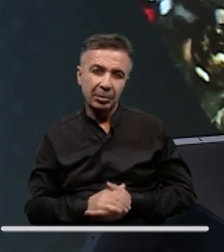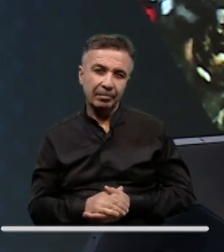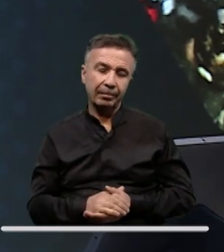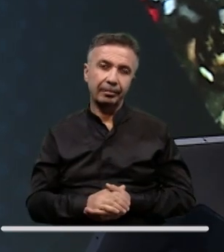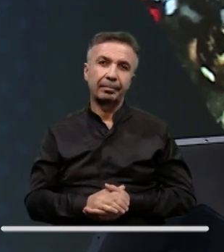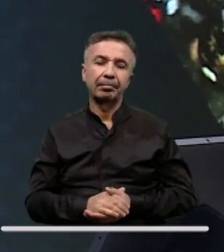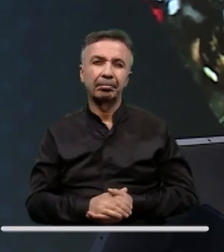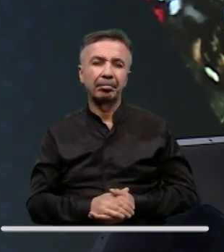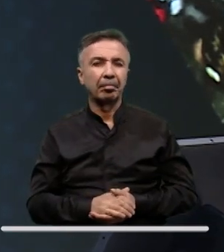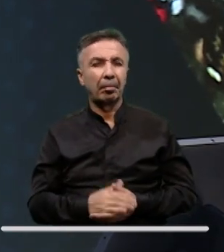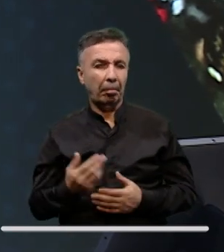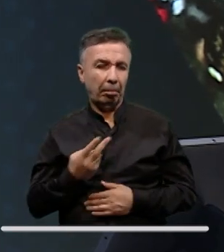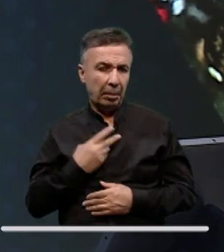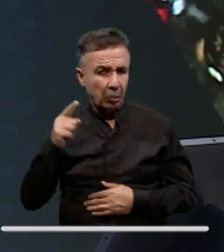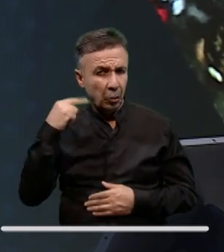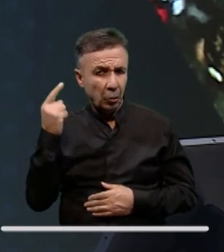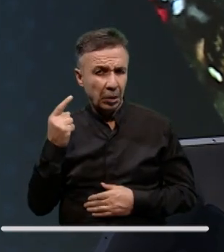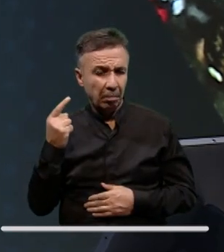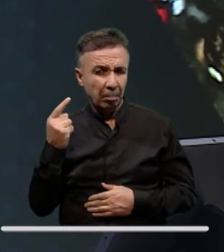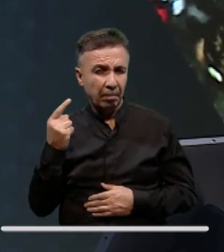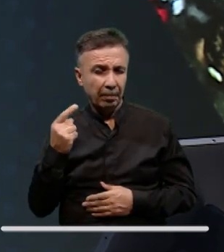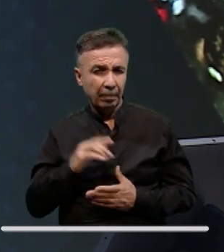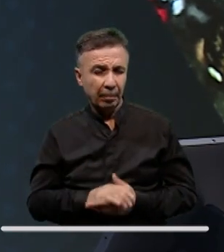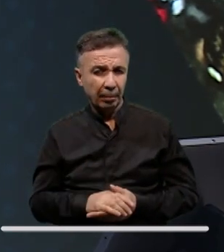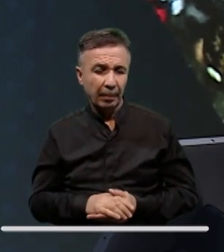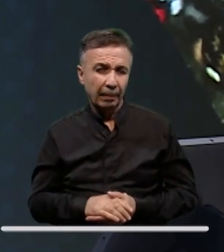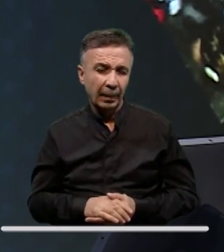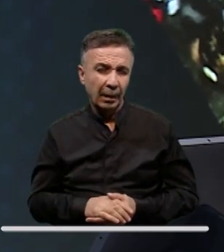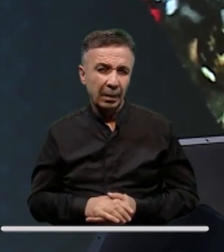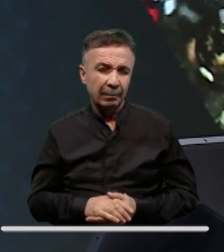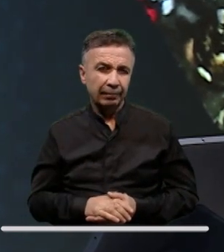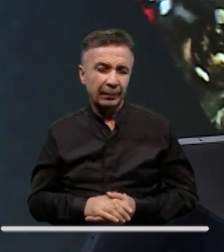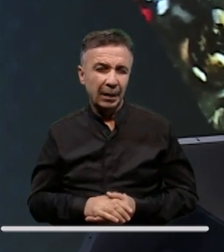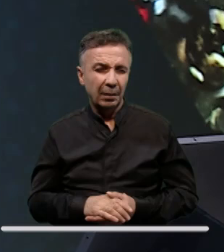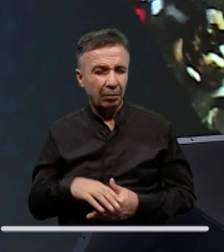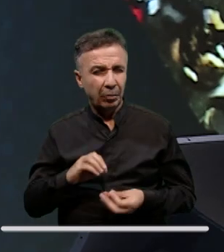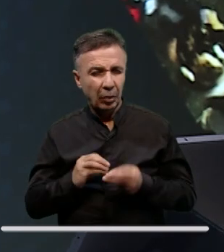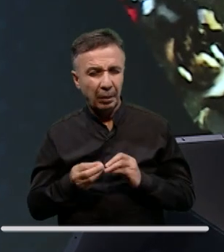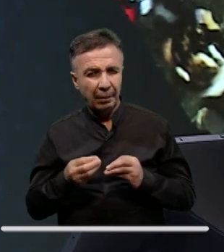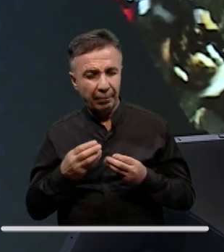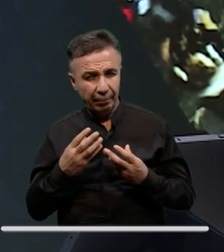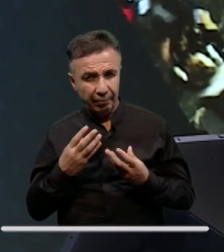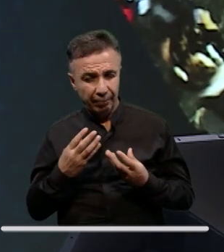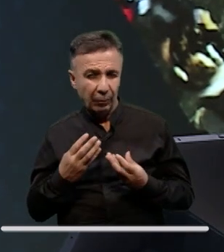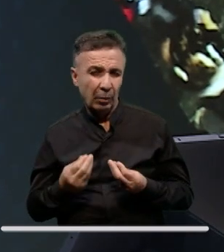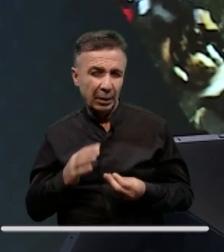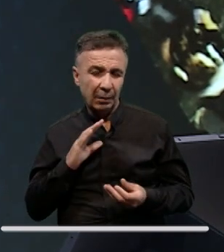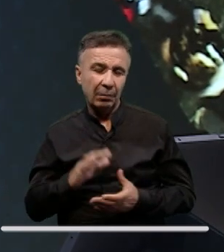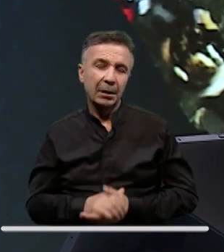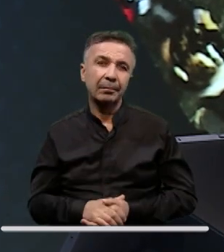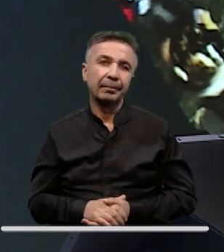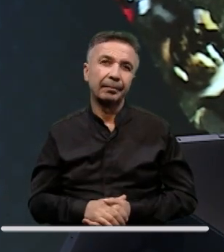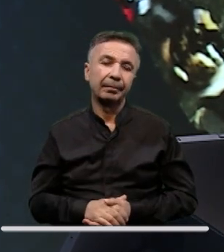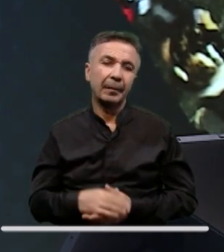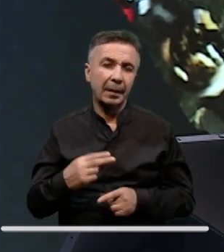kanaatimce Bilmiyorum siz onaylar mısınız ama üfürükçü D diyim Hatta sonuçları çok ağır yerlere giden birtakım işlere de imza atıyorlar şimdi